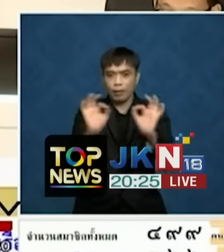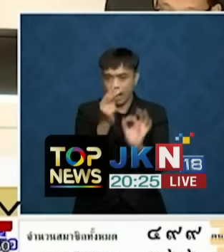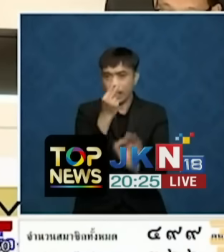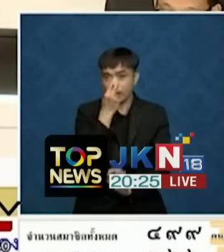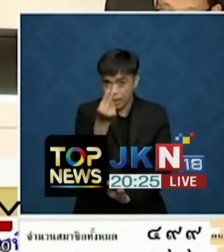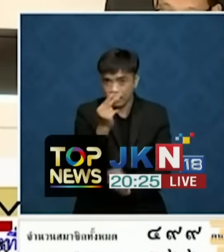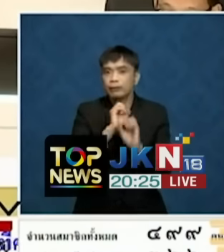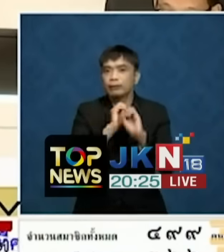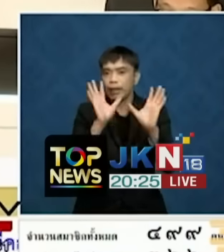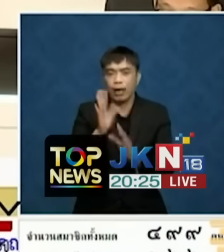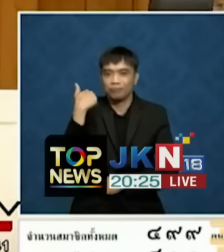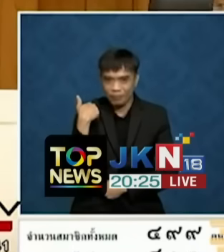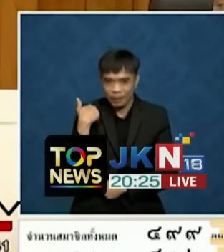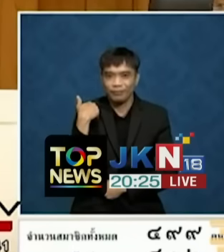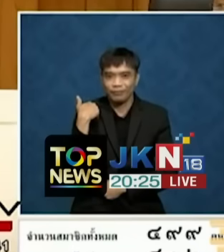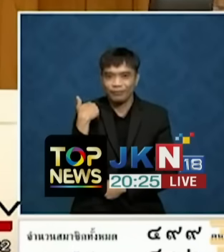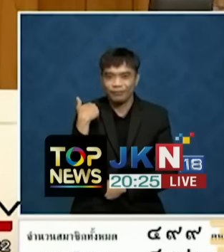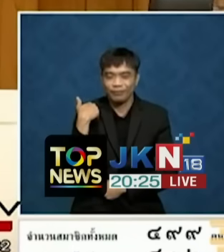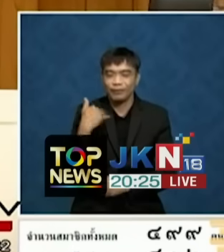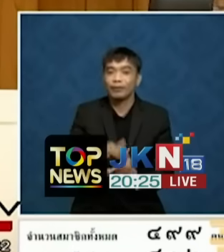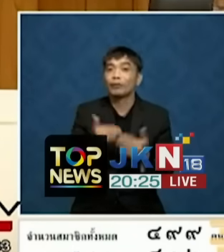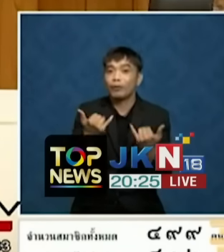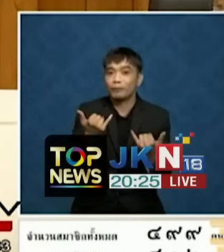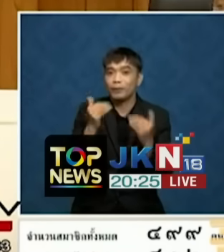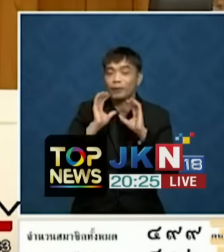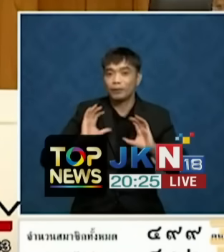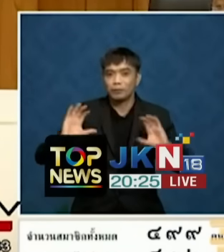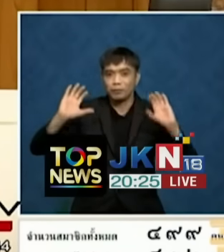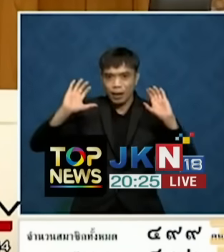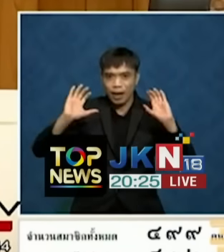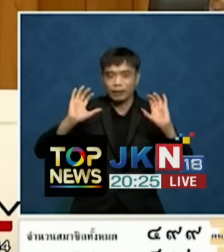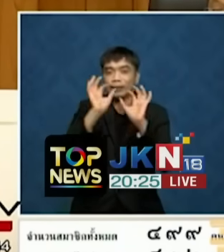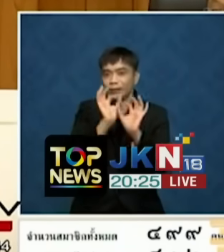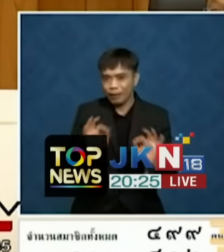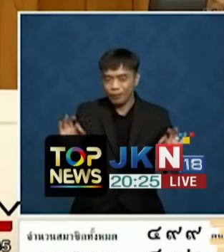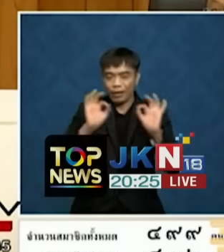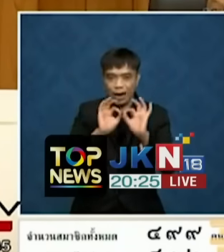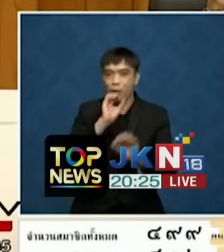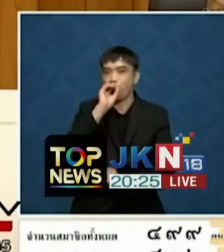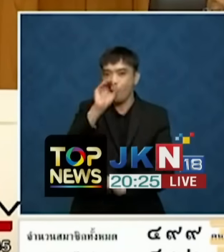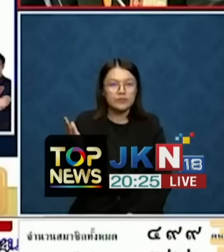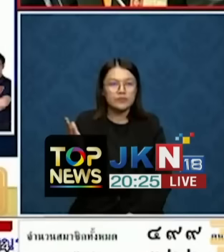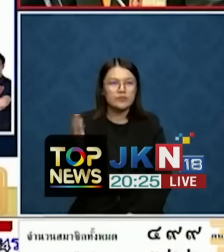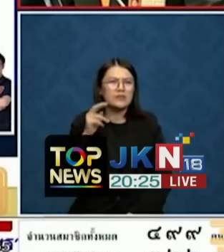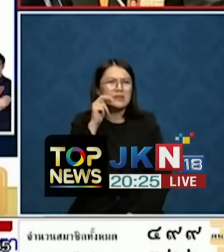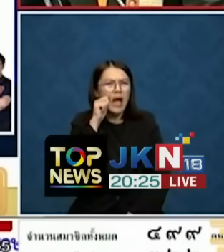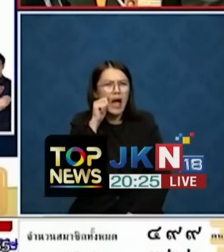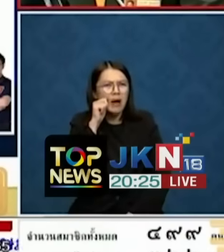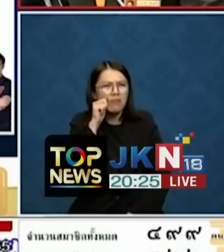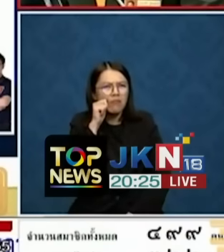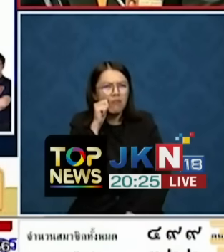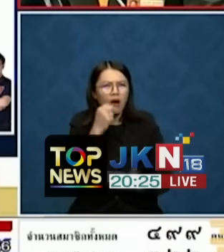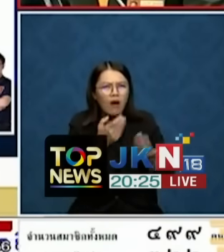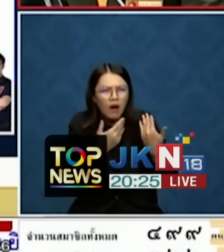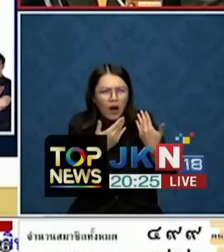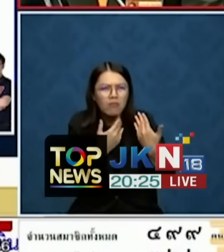แสนล้านนะครับวันนี้เป็นการพิจารณางบประมาณปี67วาระที่2และวาระที่3ในงบประมาณเนี่ยมันมี